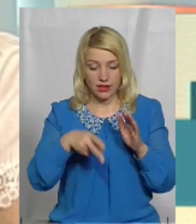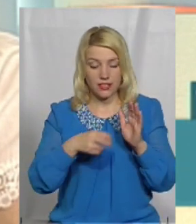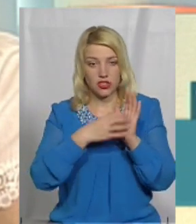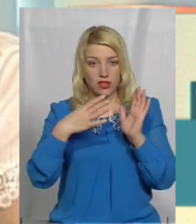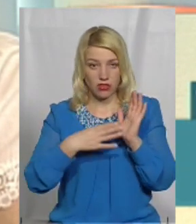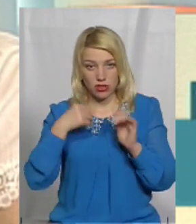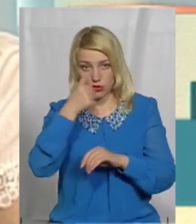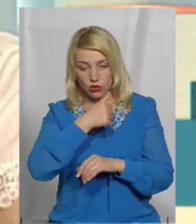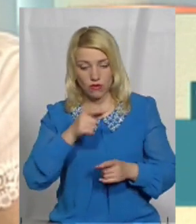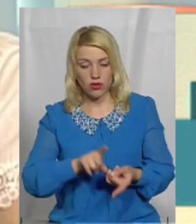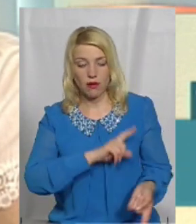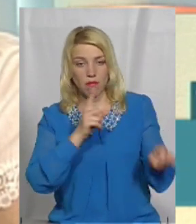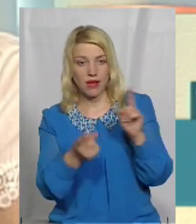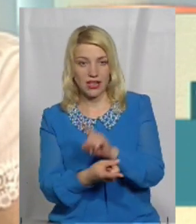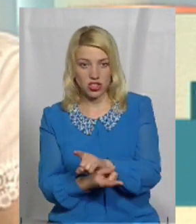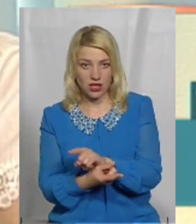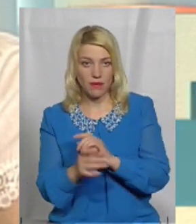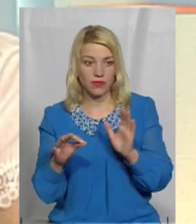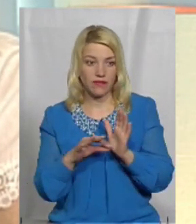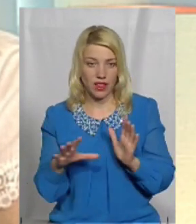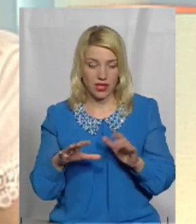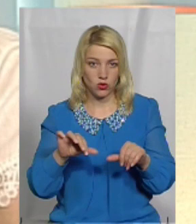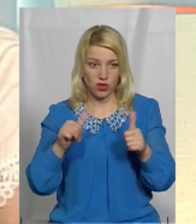вона перейшла в електронний формат.